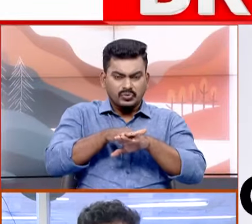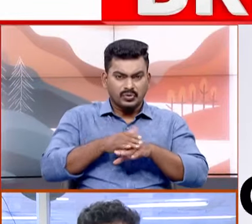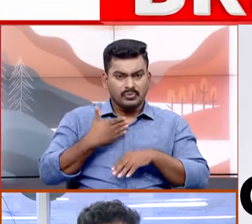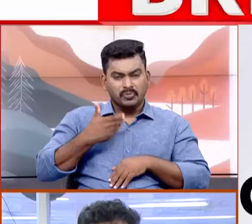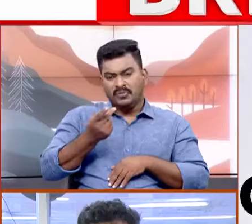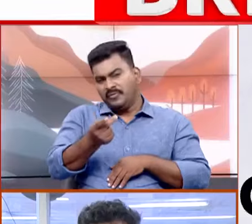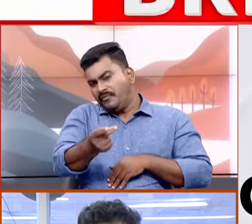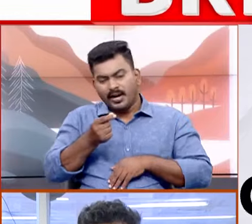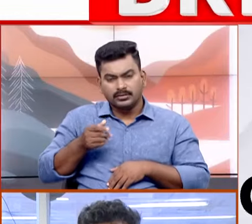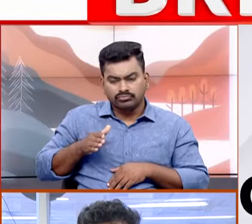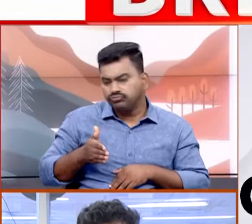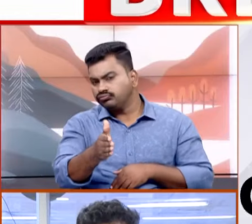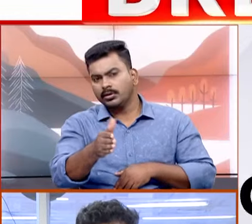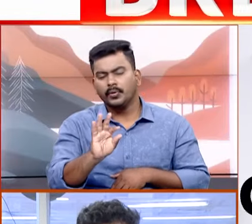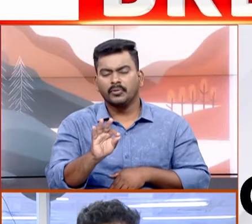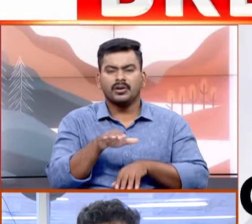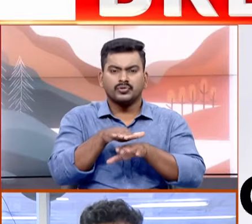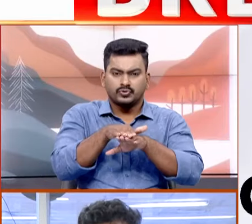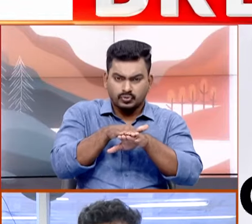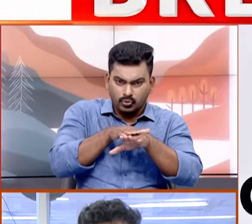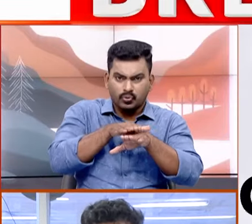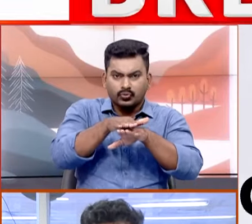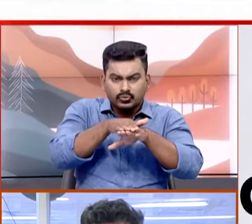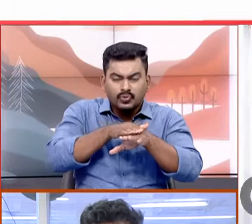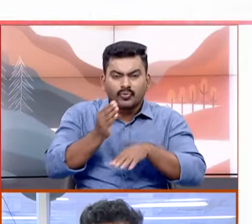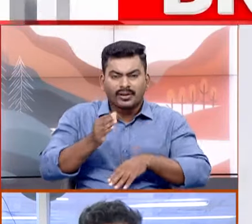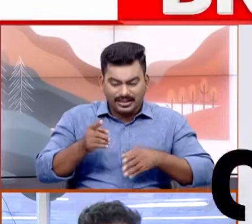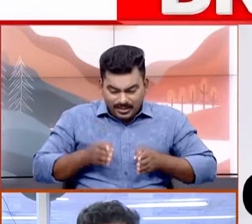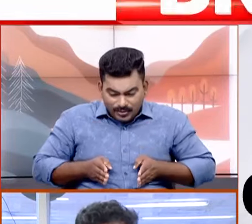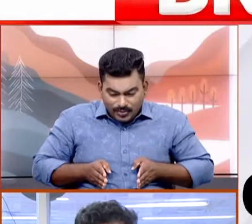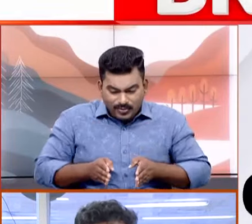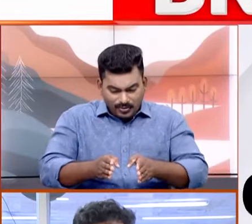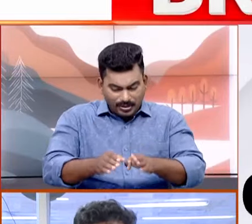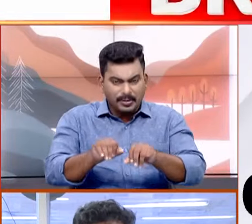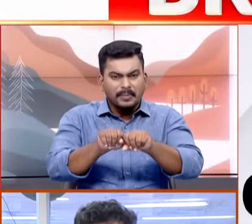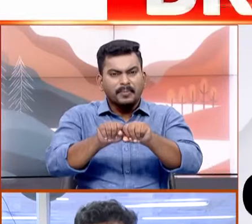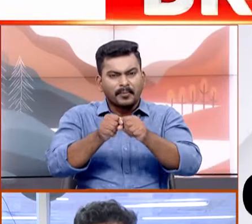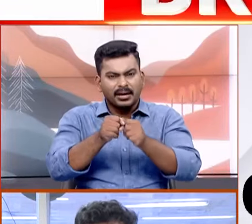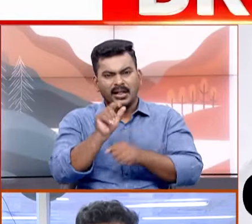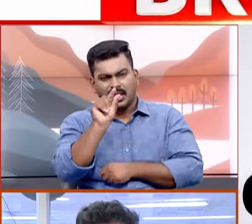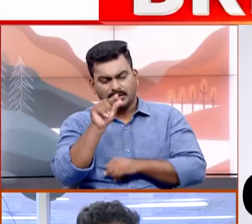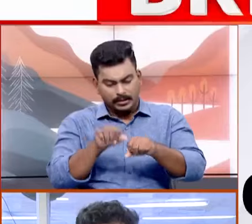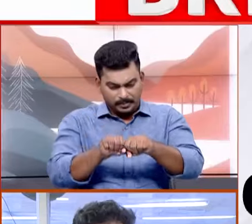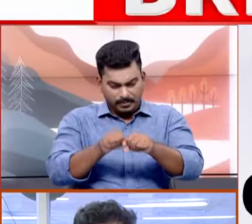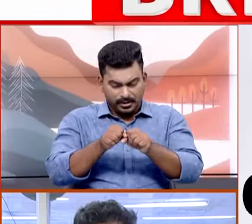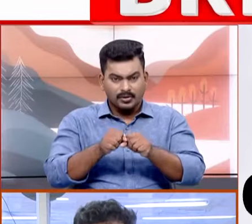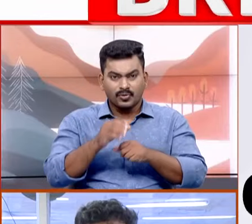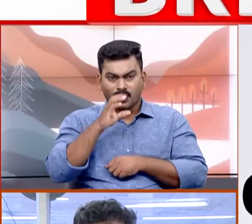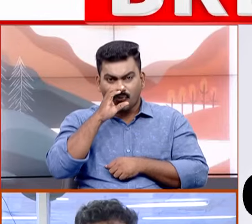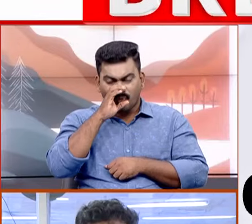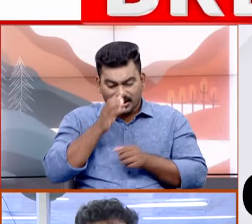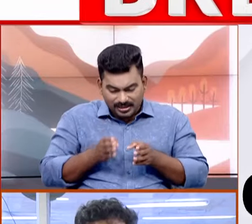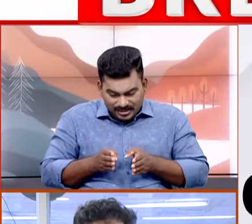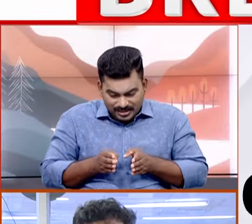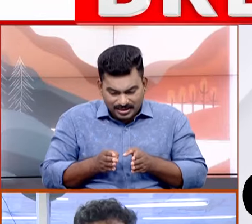ആ ഒരു വേഗതയിലല്ല ഇപ്പോൾ കോട്ടയം ഏറ്റുമാനൂർ റൂട്ടിലൂടെ ഓടിക്കൊണ്ടിരിക്കുന്നത്. ഈ നിലവിൽ കോട്ടയം ഏറ്റുമാനൂർ റൂട്ടിലൊരു ചെറിയ കോഷൻ